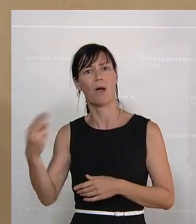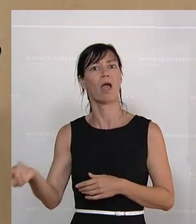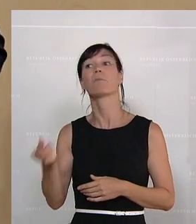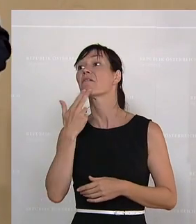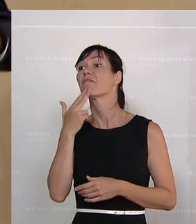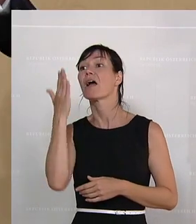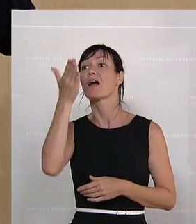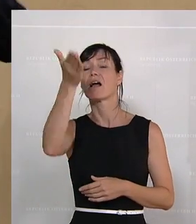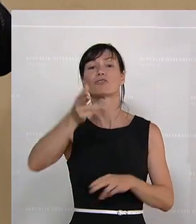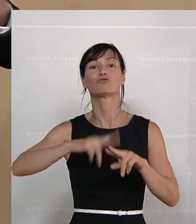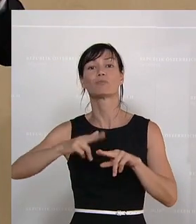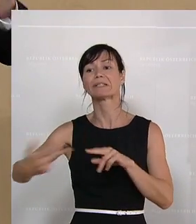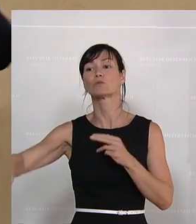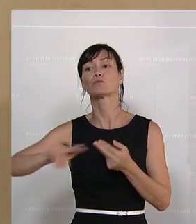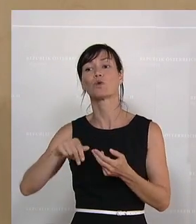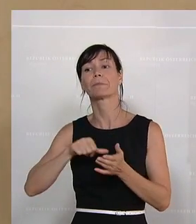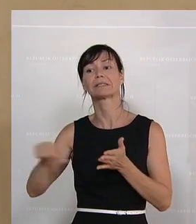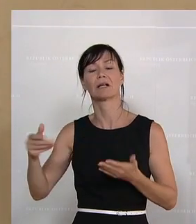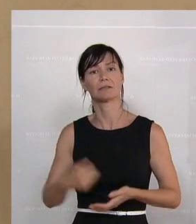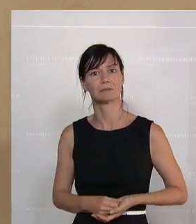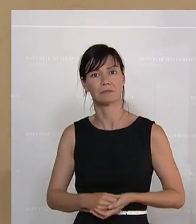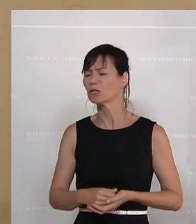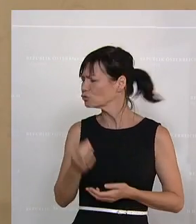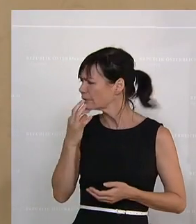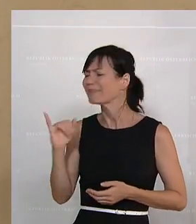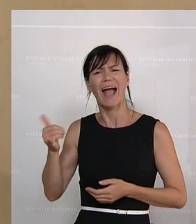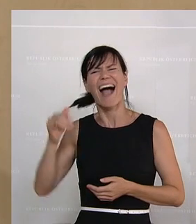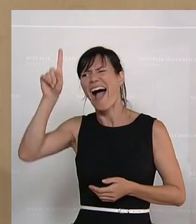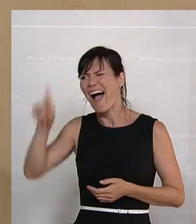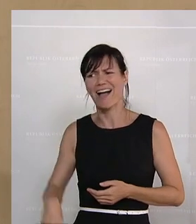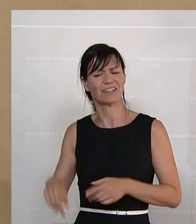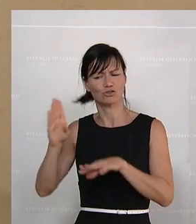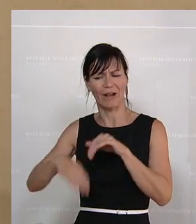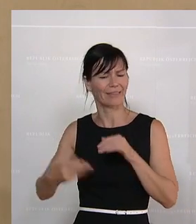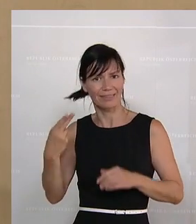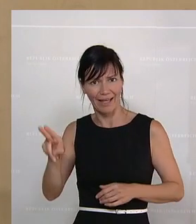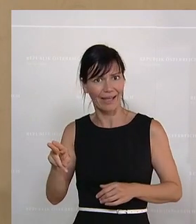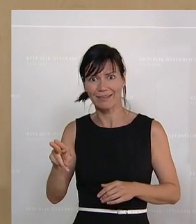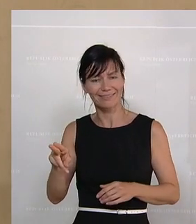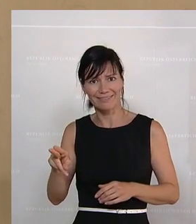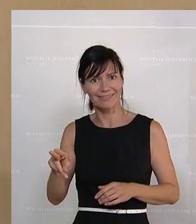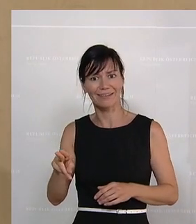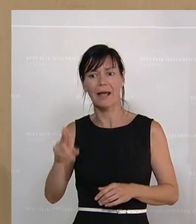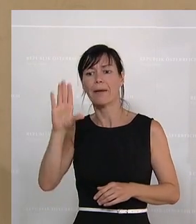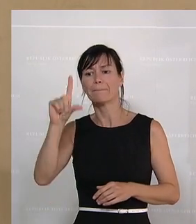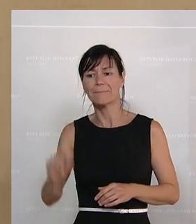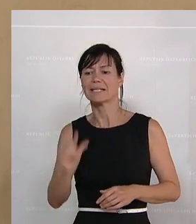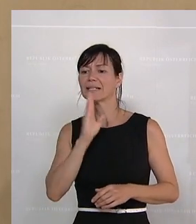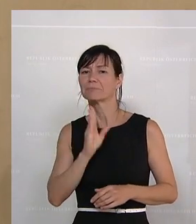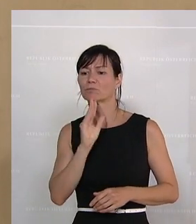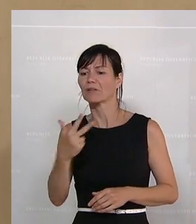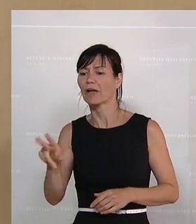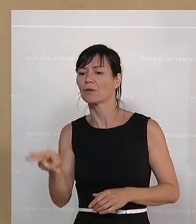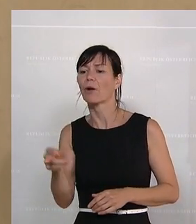ja stimmt ich will auch gar nicht sagen dass alles schlecht ist und natürlich sind 300 euro für die mindestpensionisten besser als gar